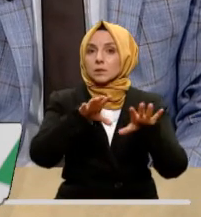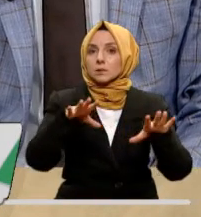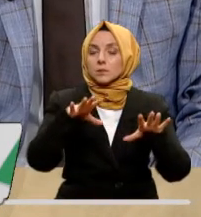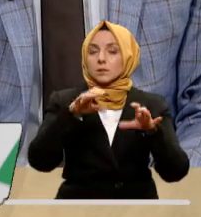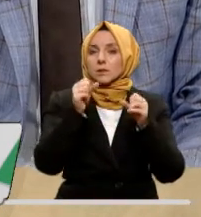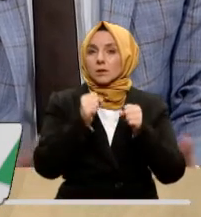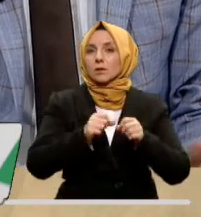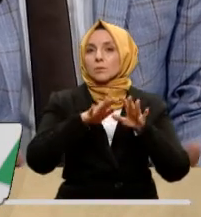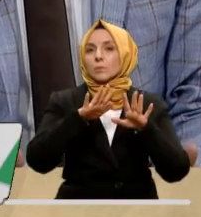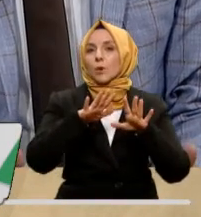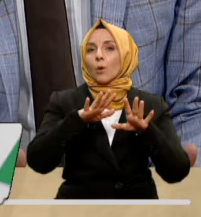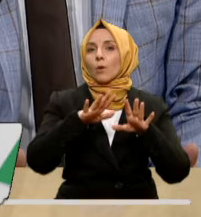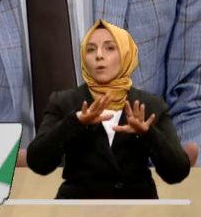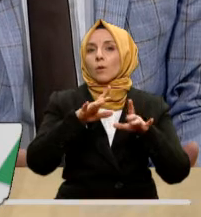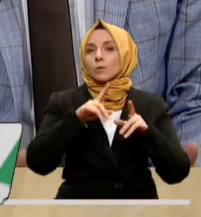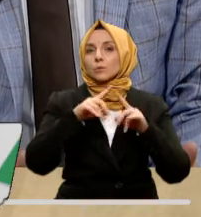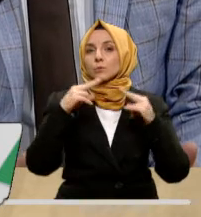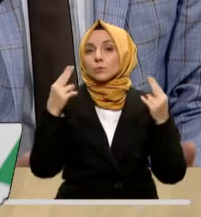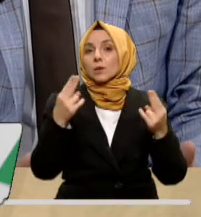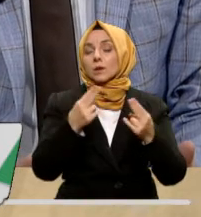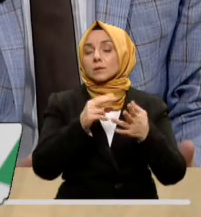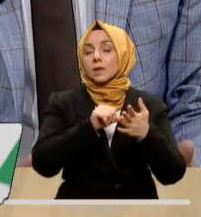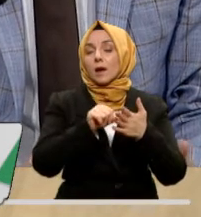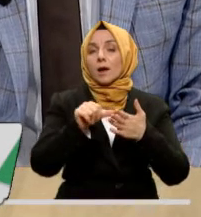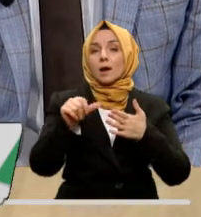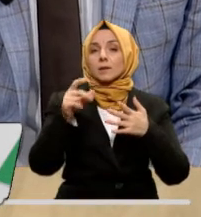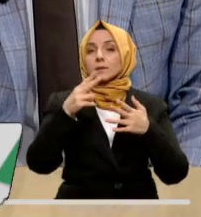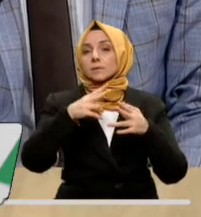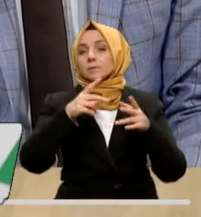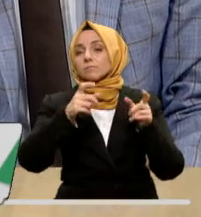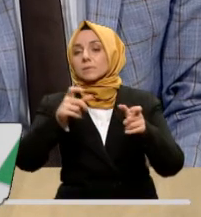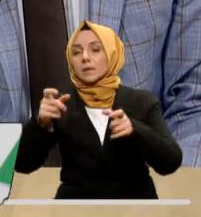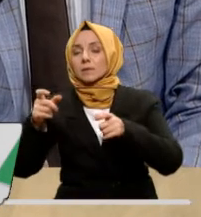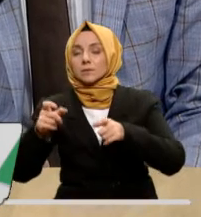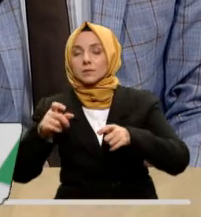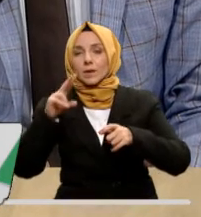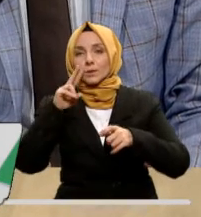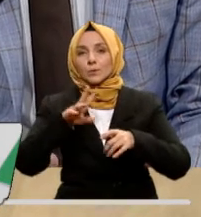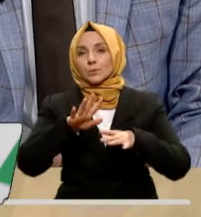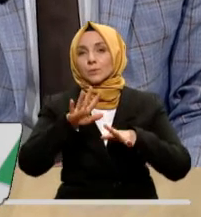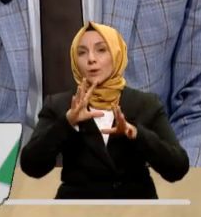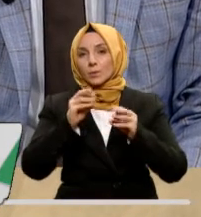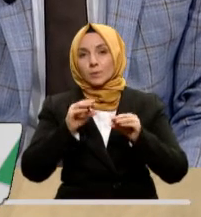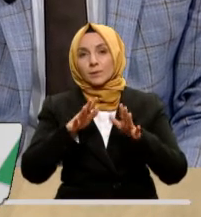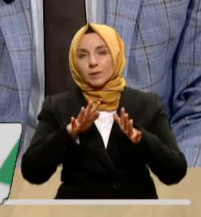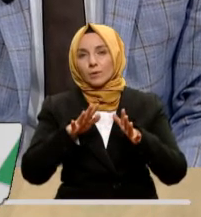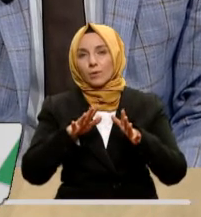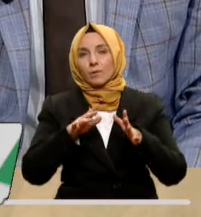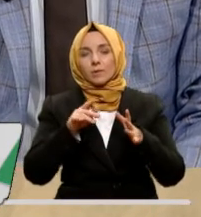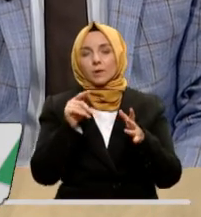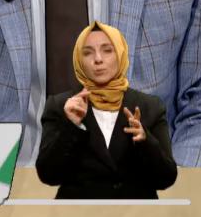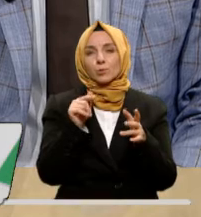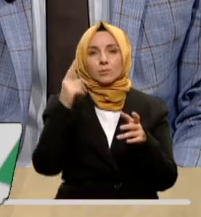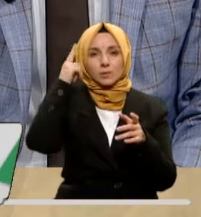anda dünyanın her tarafından bu paylaşım görülebiliyor Kimin ne zaman nerede nasıl kullanılacağı belli olmayan